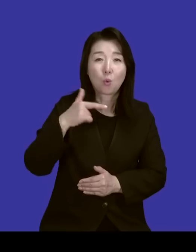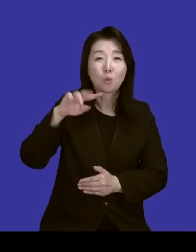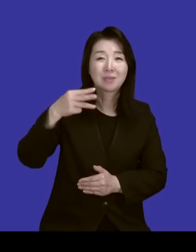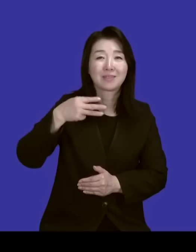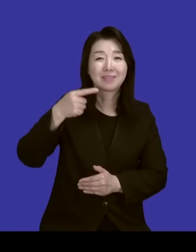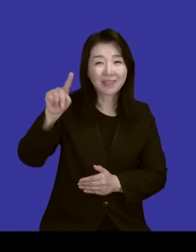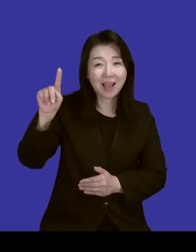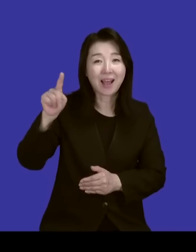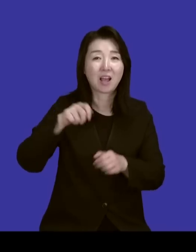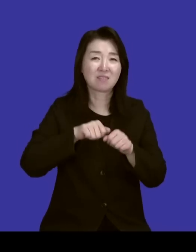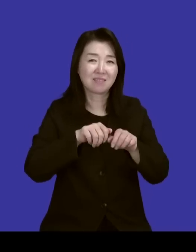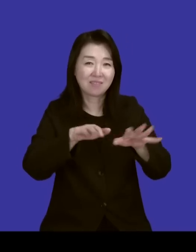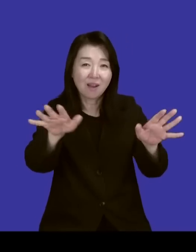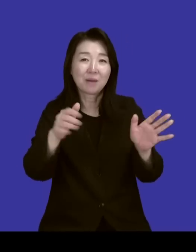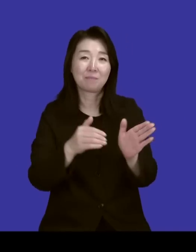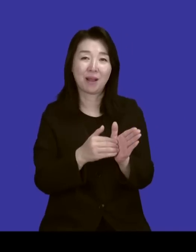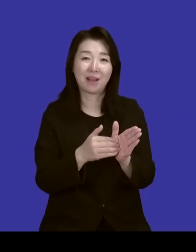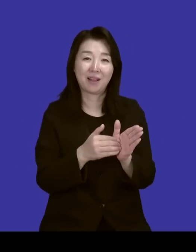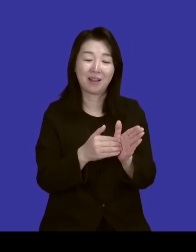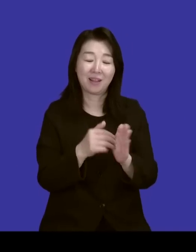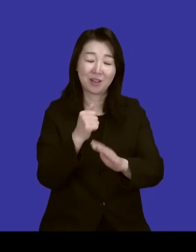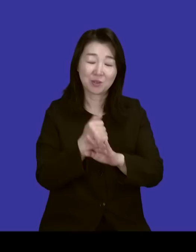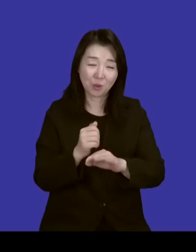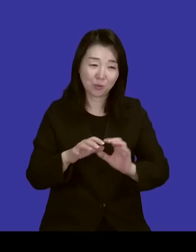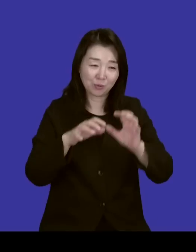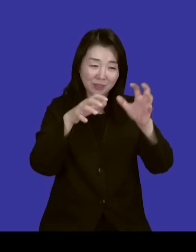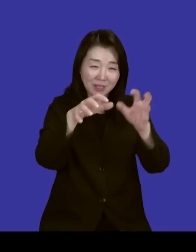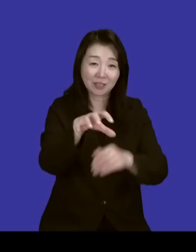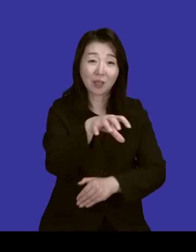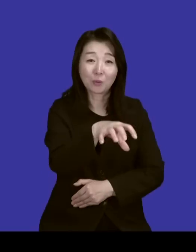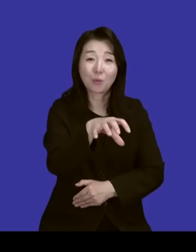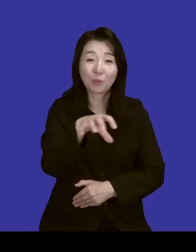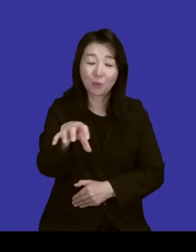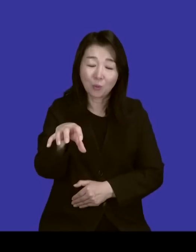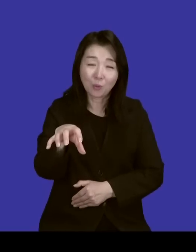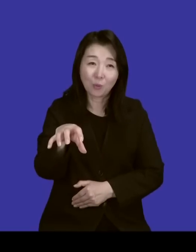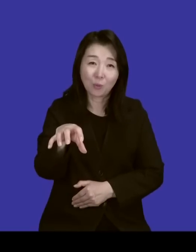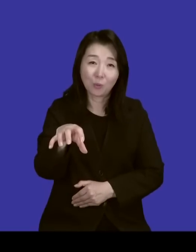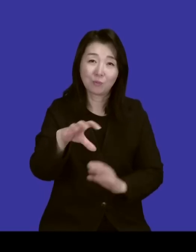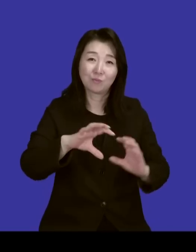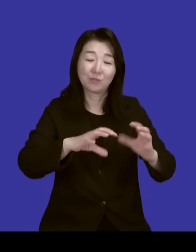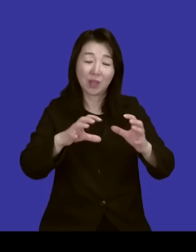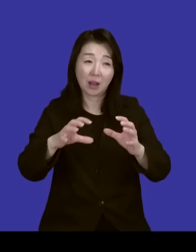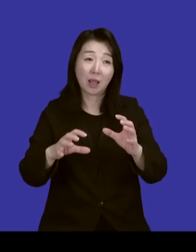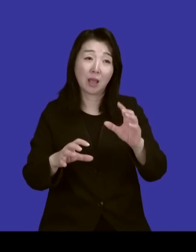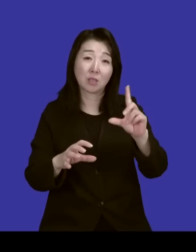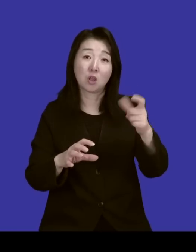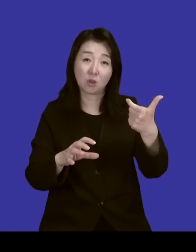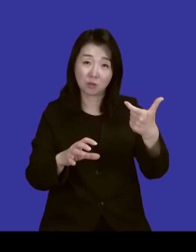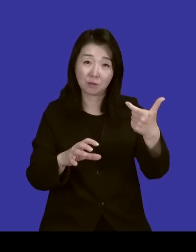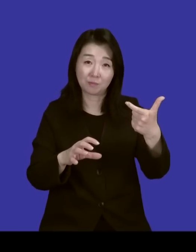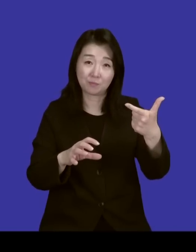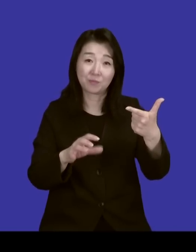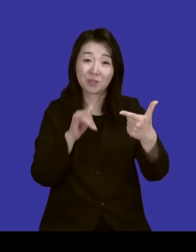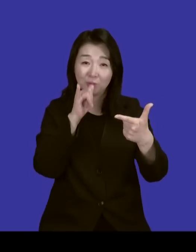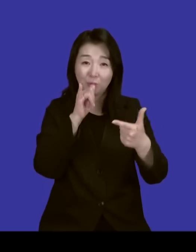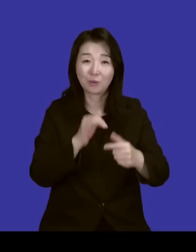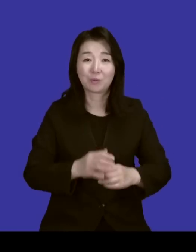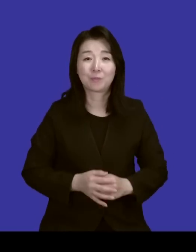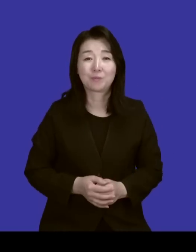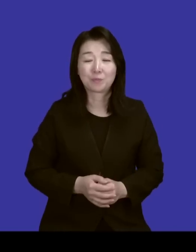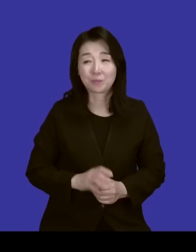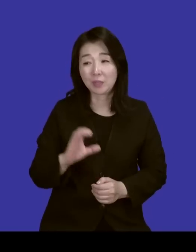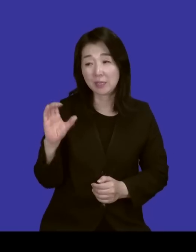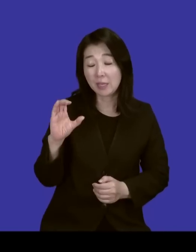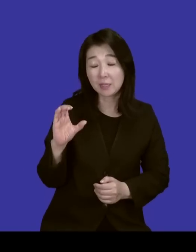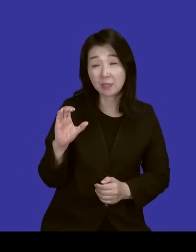되었어요. 예. 세계 한 16개 그 국에서 예. 또 뭐